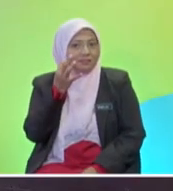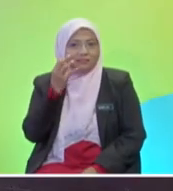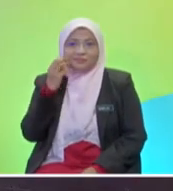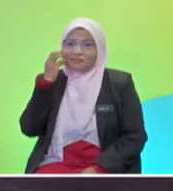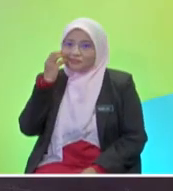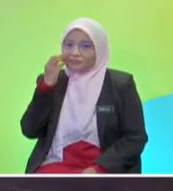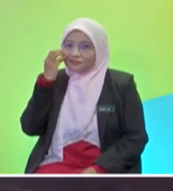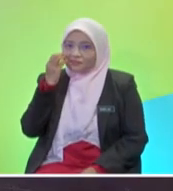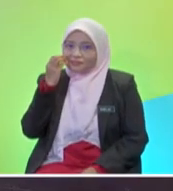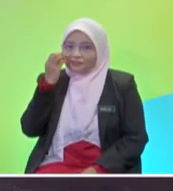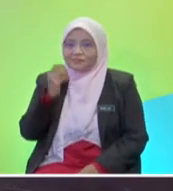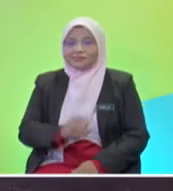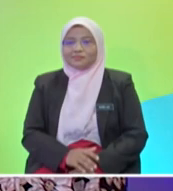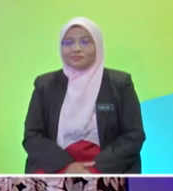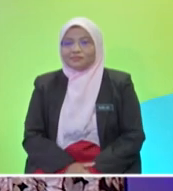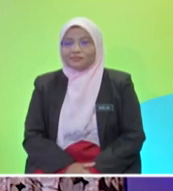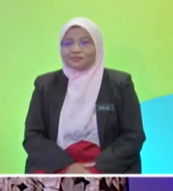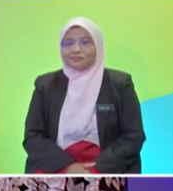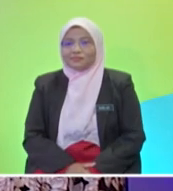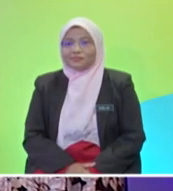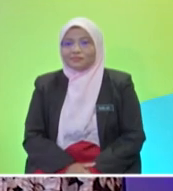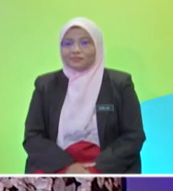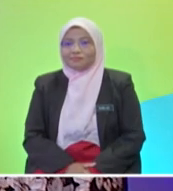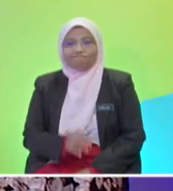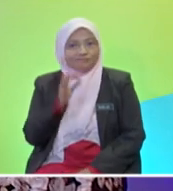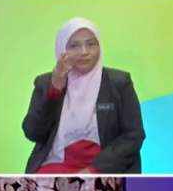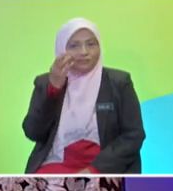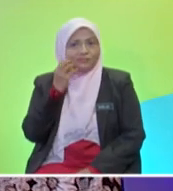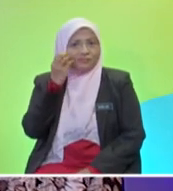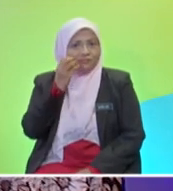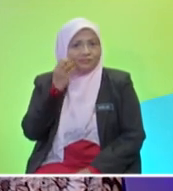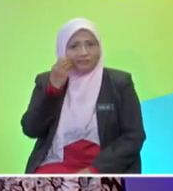tomato. Okey. Buah ni untuk pembiakan